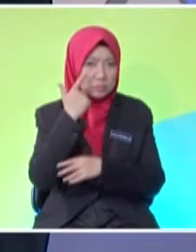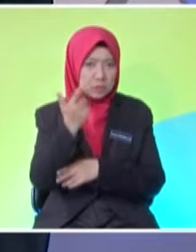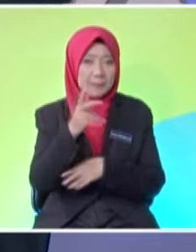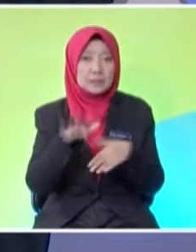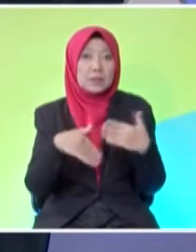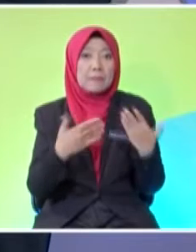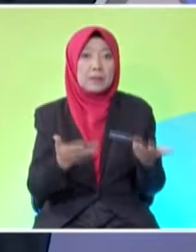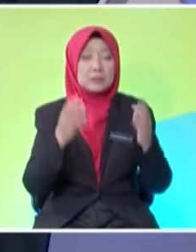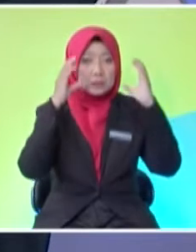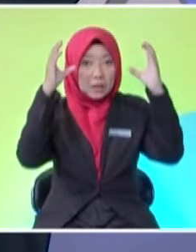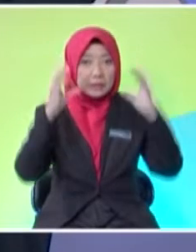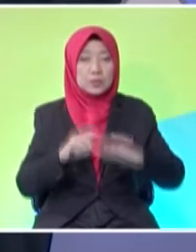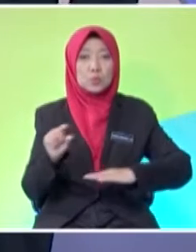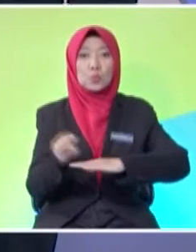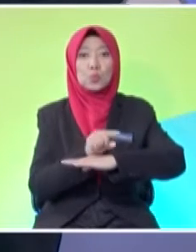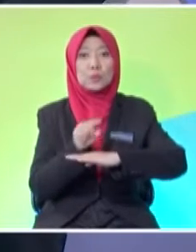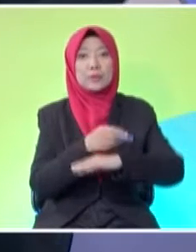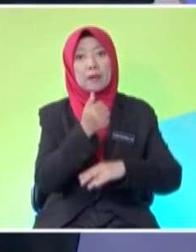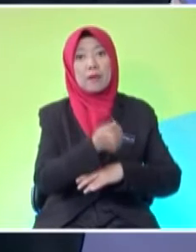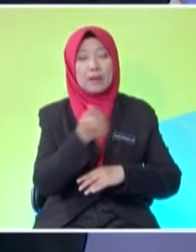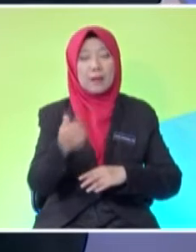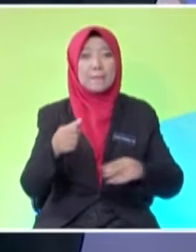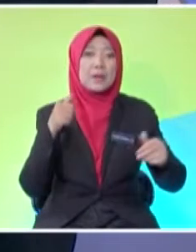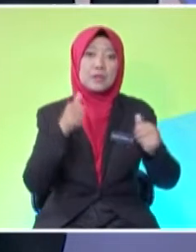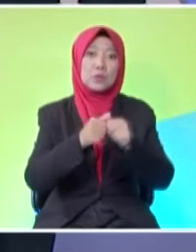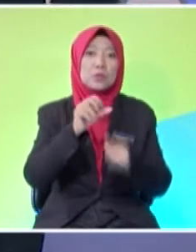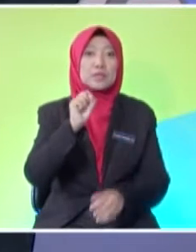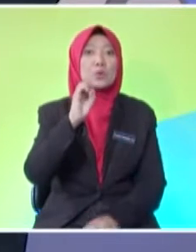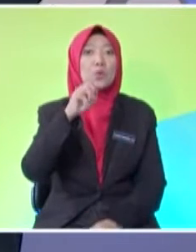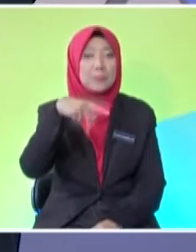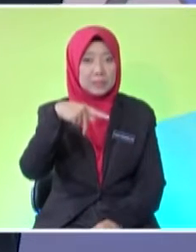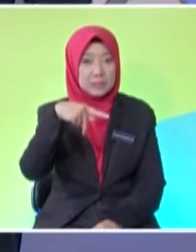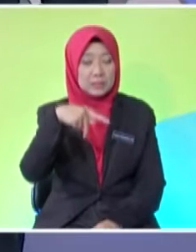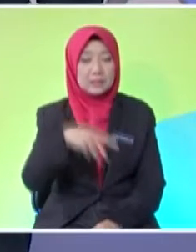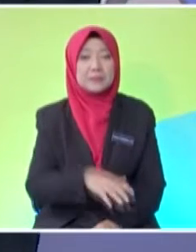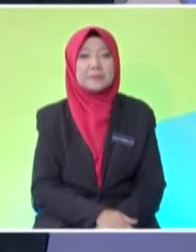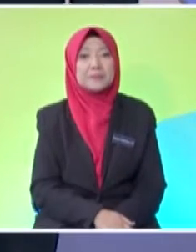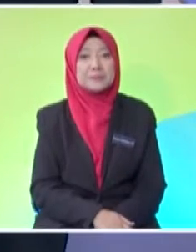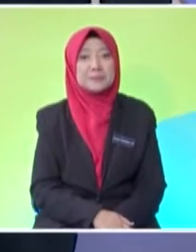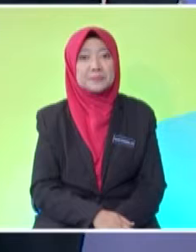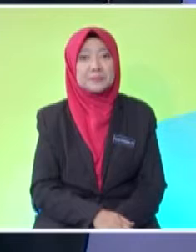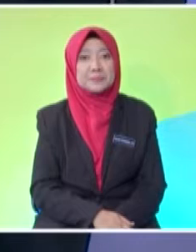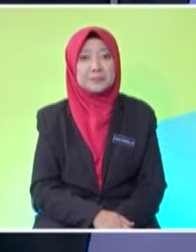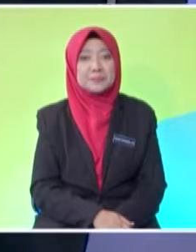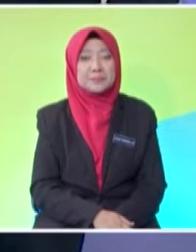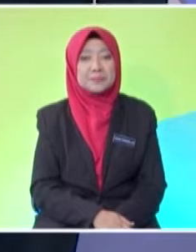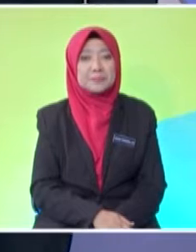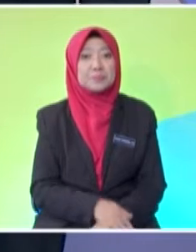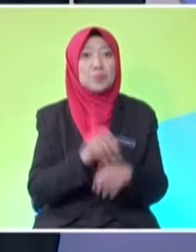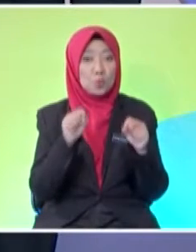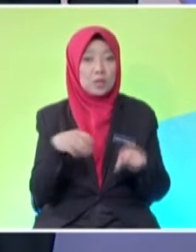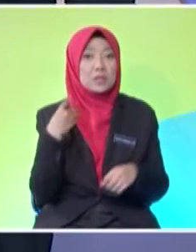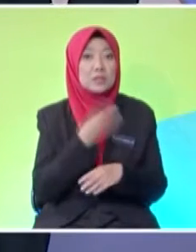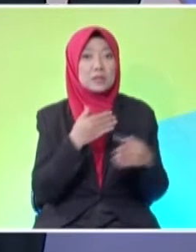kaedah penggunaan alatan dan mesin tersebut mengikut SOP, iaitu Standard Operating Procedure-nya. Okey, boleh kita sambung? Boleh